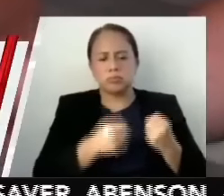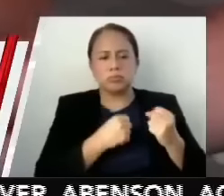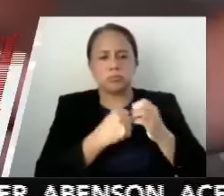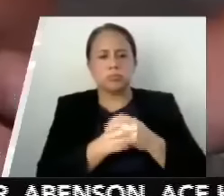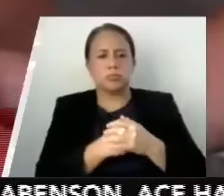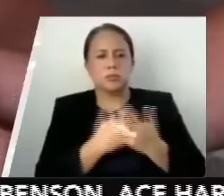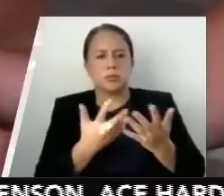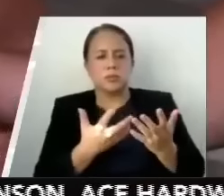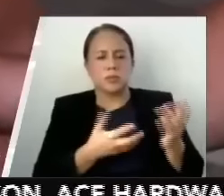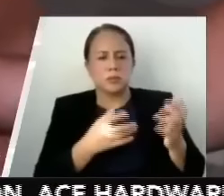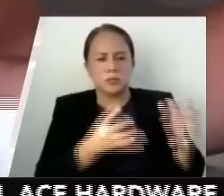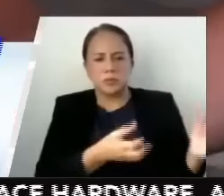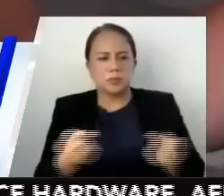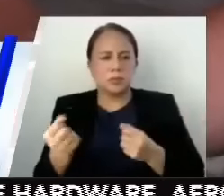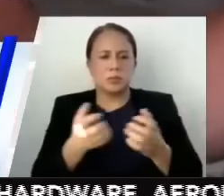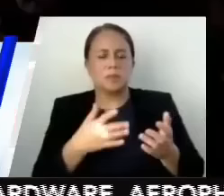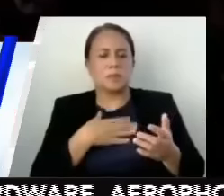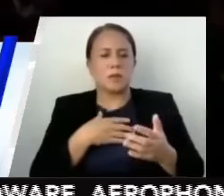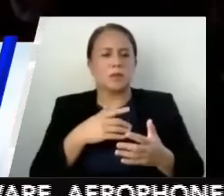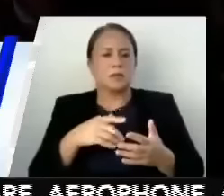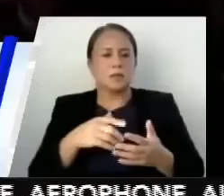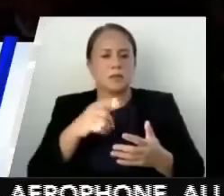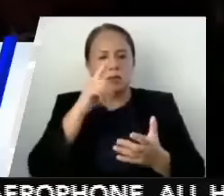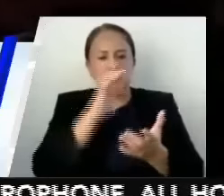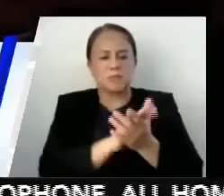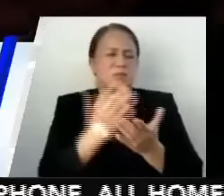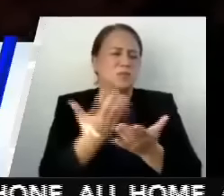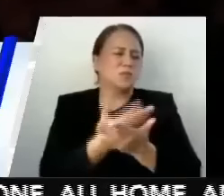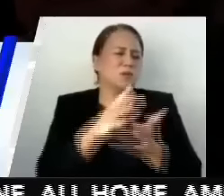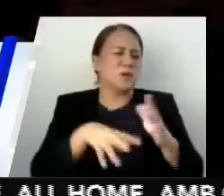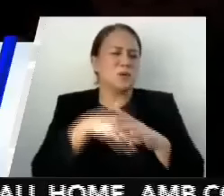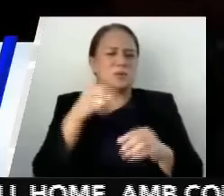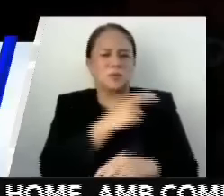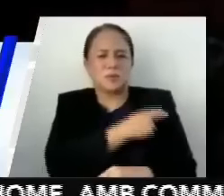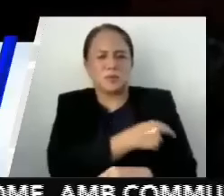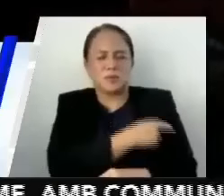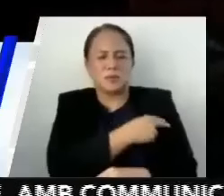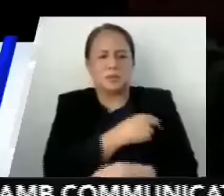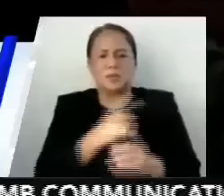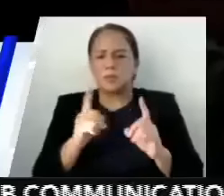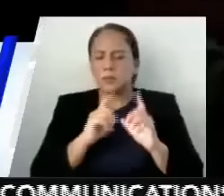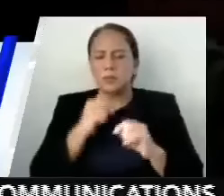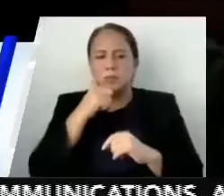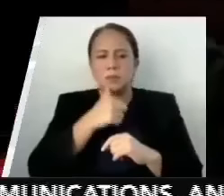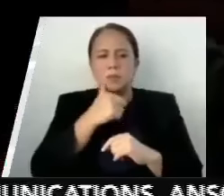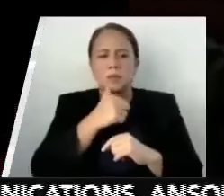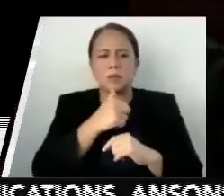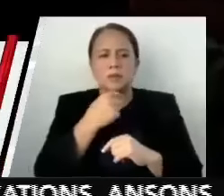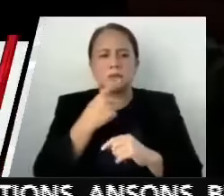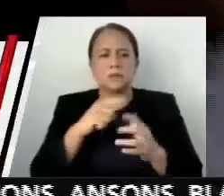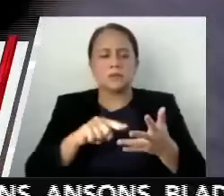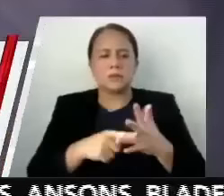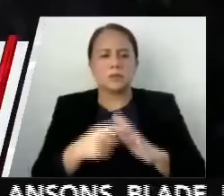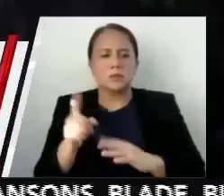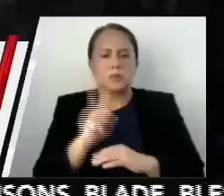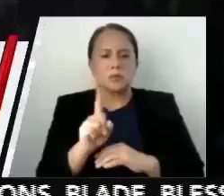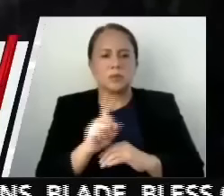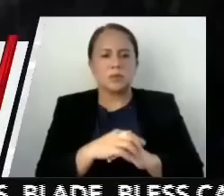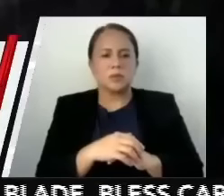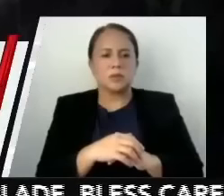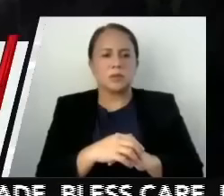tsaka asawa ko na bagong labas sa ospital. Meron ako isang babaeng nakausap at nagsimula lang daw sa kuryente, sa